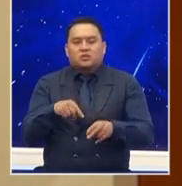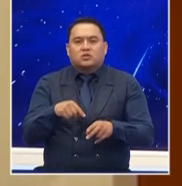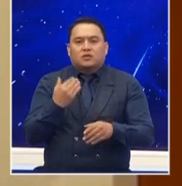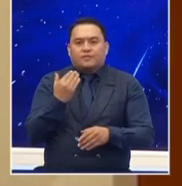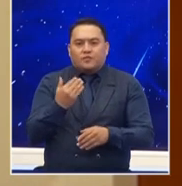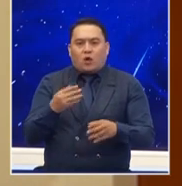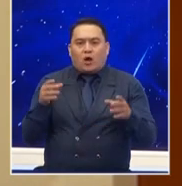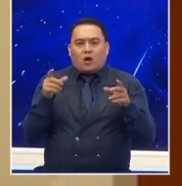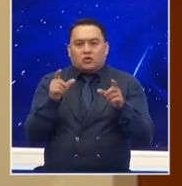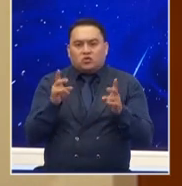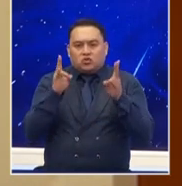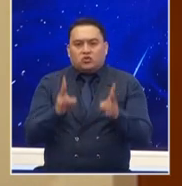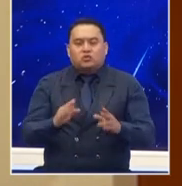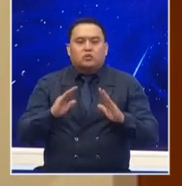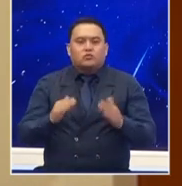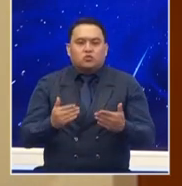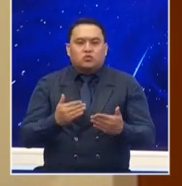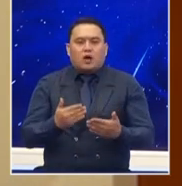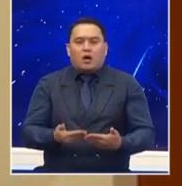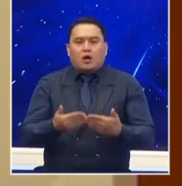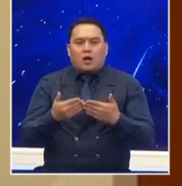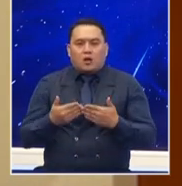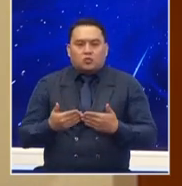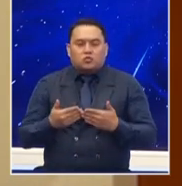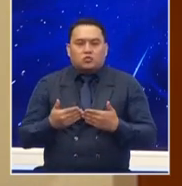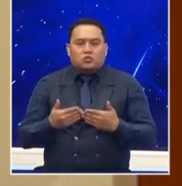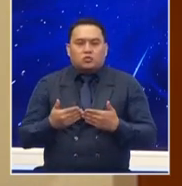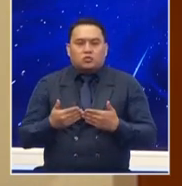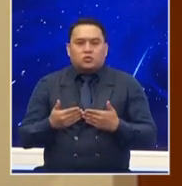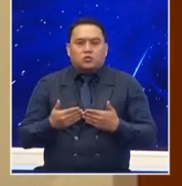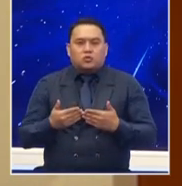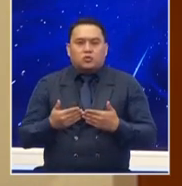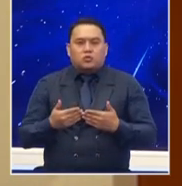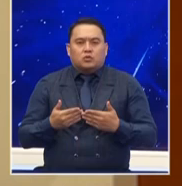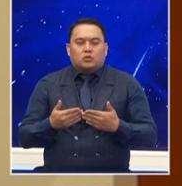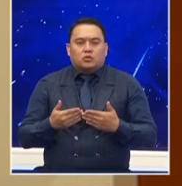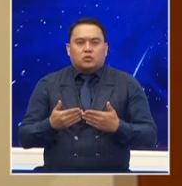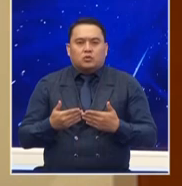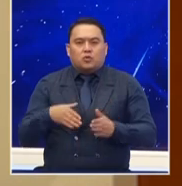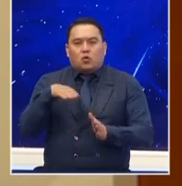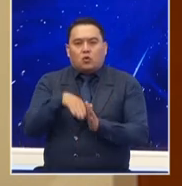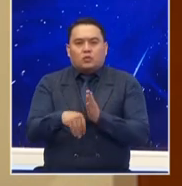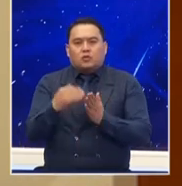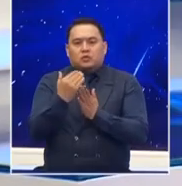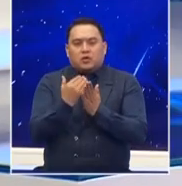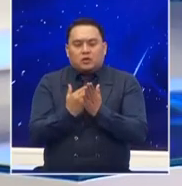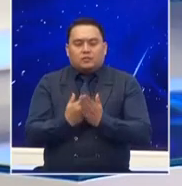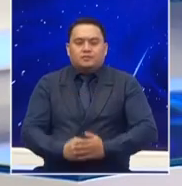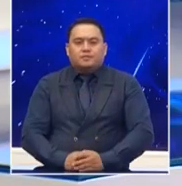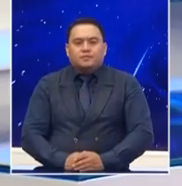залал келтіреді. Сондықтан сондай нелер болмау үшін осындай норма енгізіліп отыр.